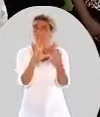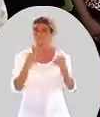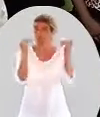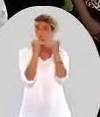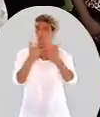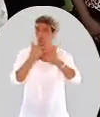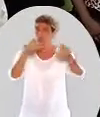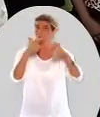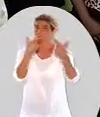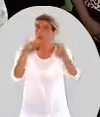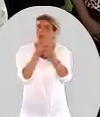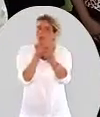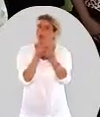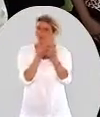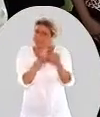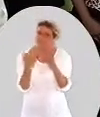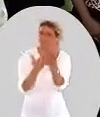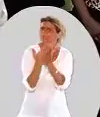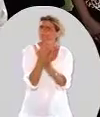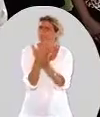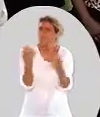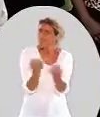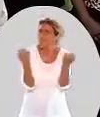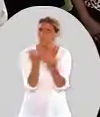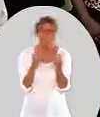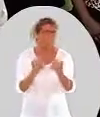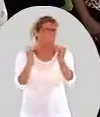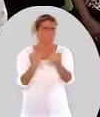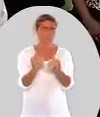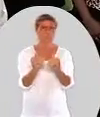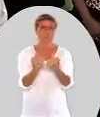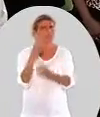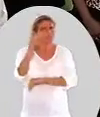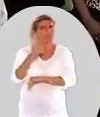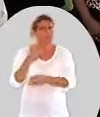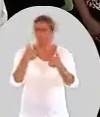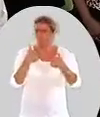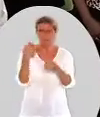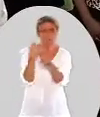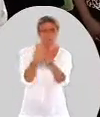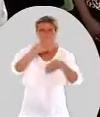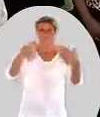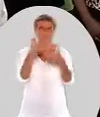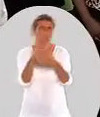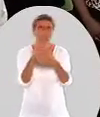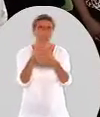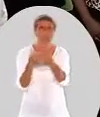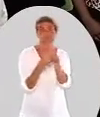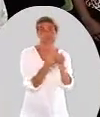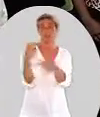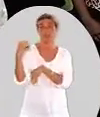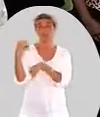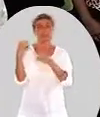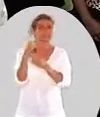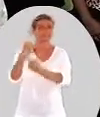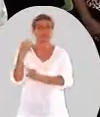guides notre action nous sommes donc à pieds d'oeuvre surtout les fronts d'abord sur celui